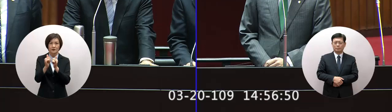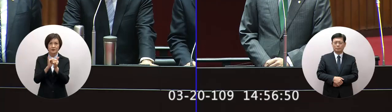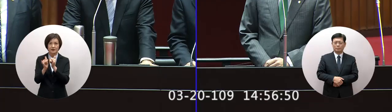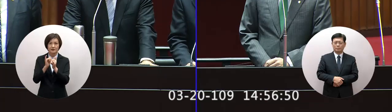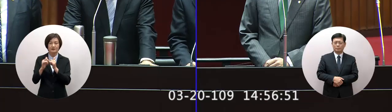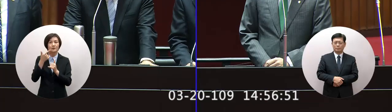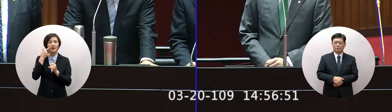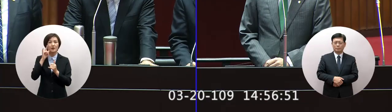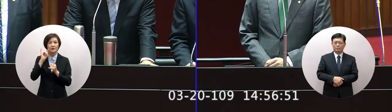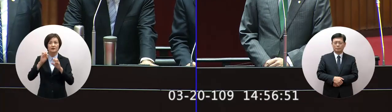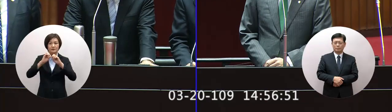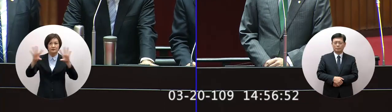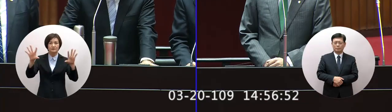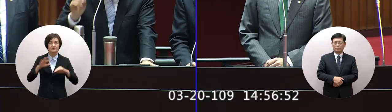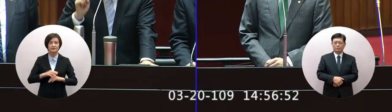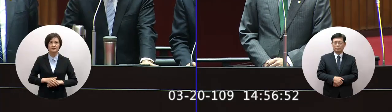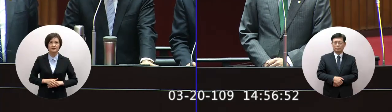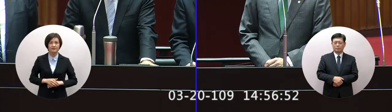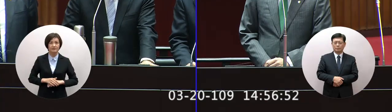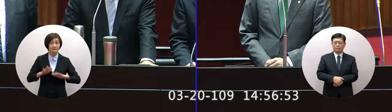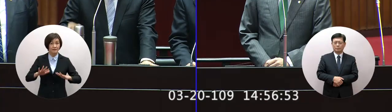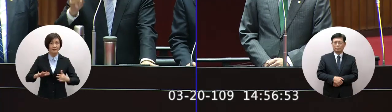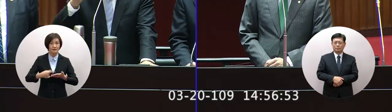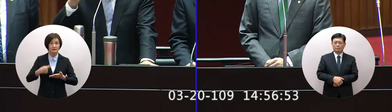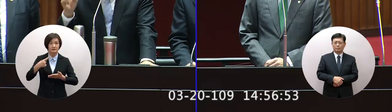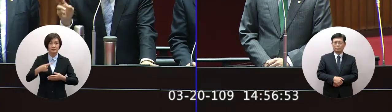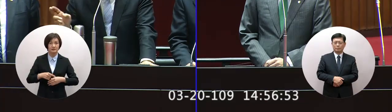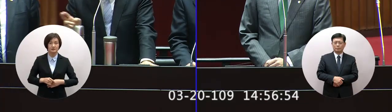长知道我们这一次